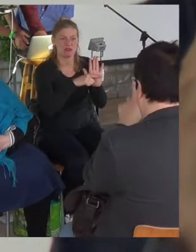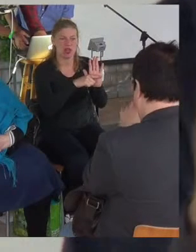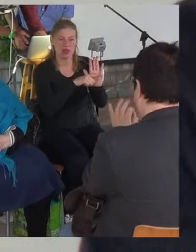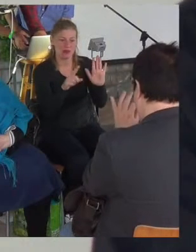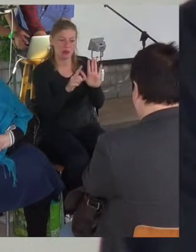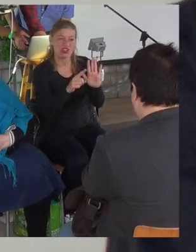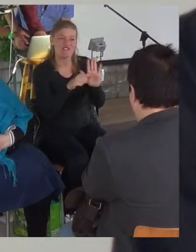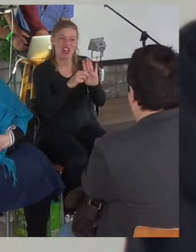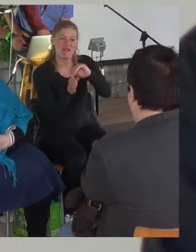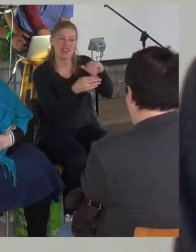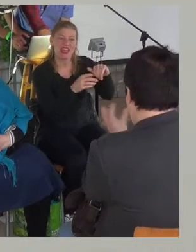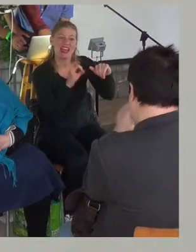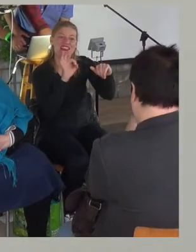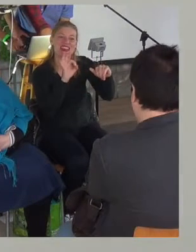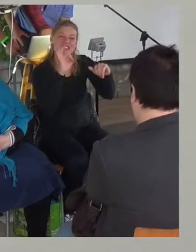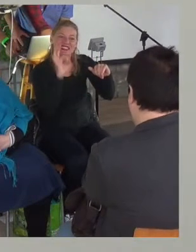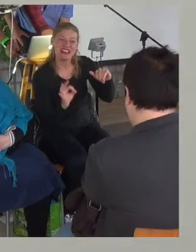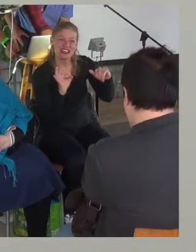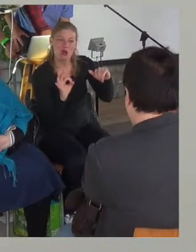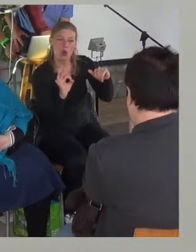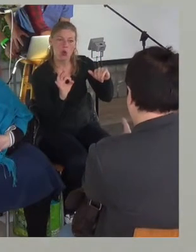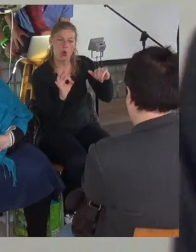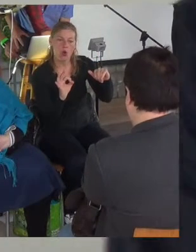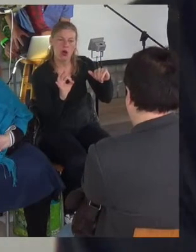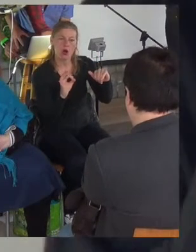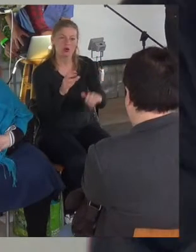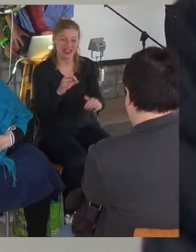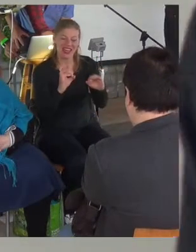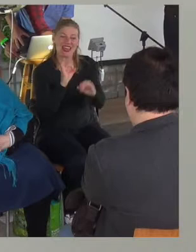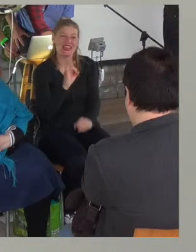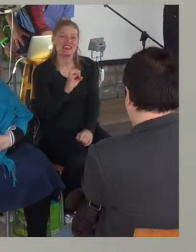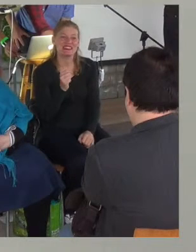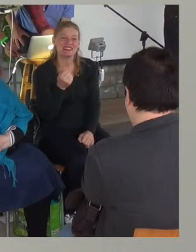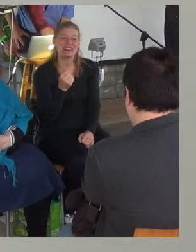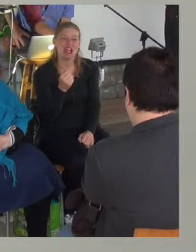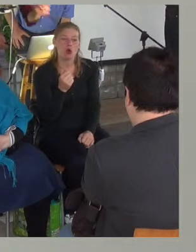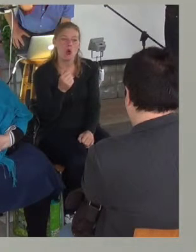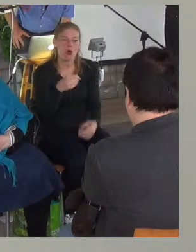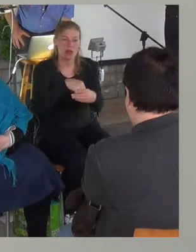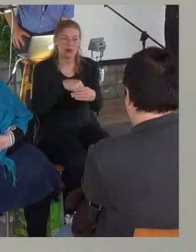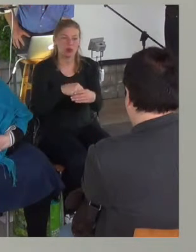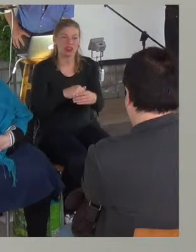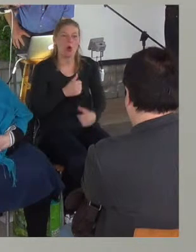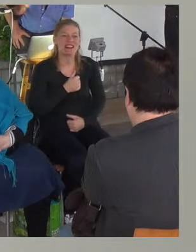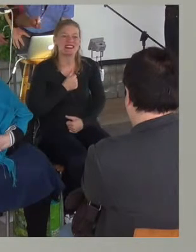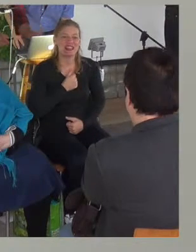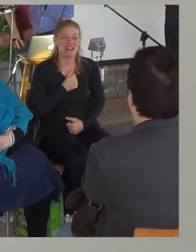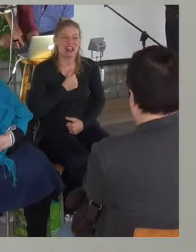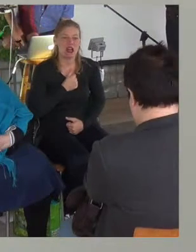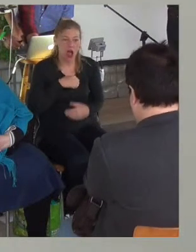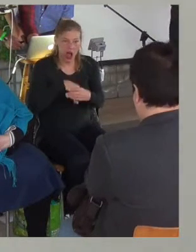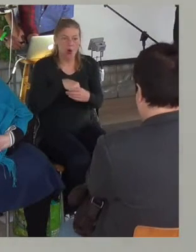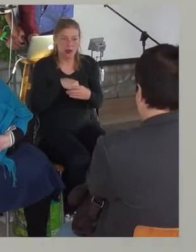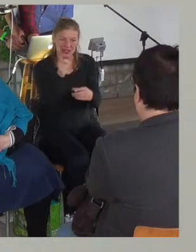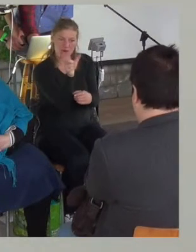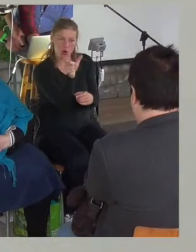der Sicherung ist das Wort sich und ich. Also Icherung eigentlich. Aus